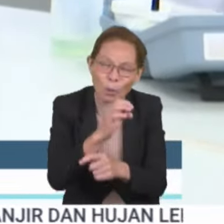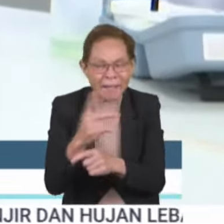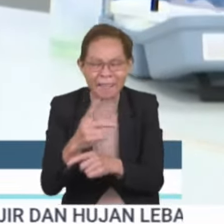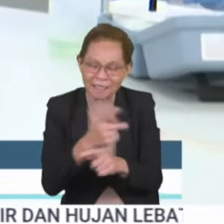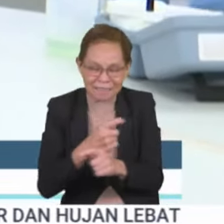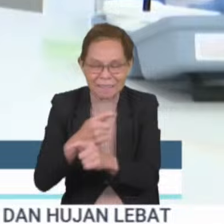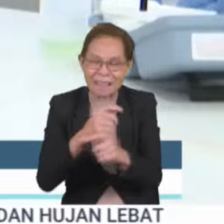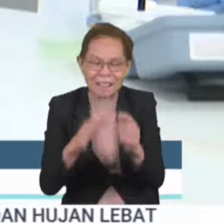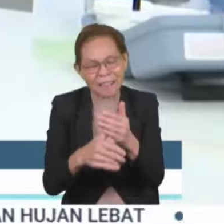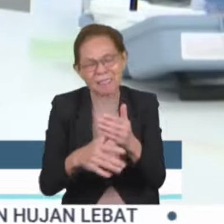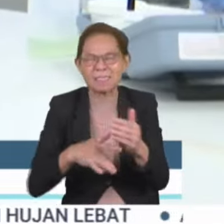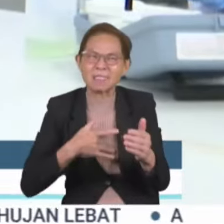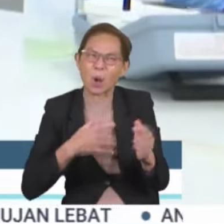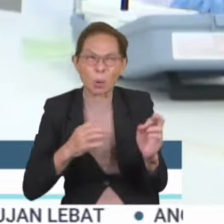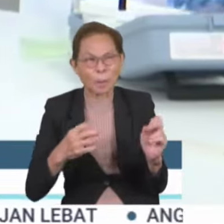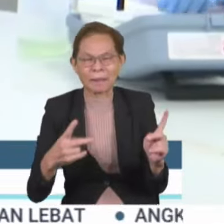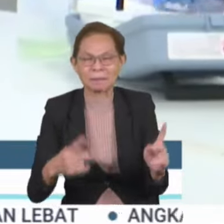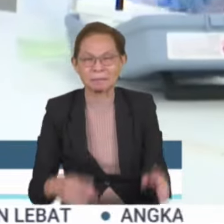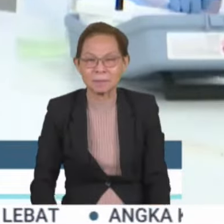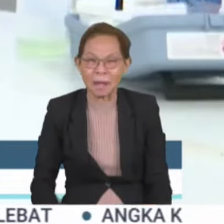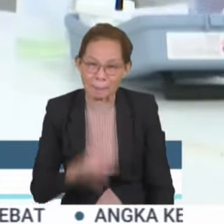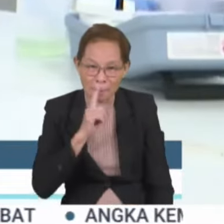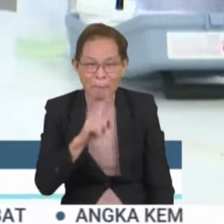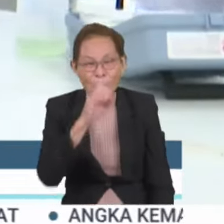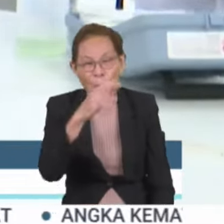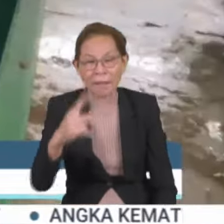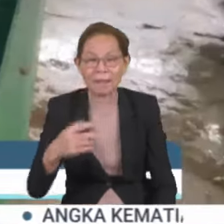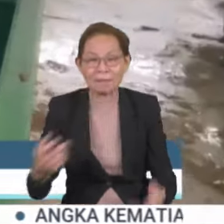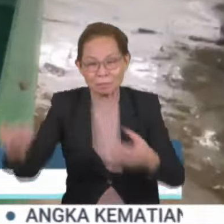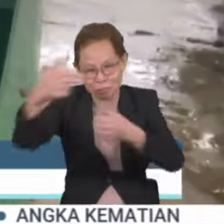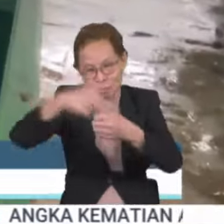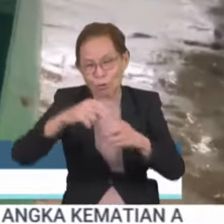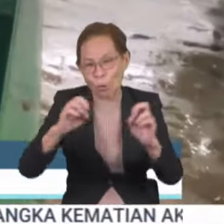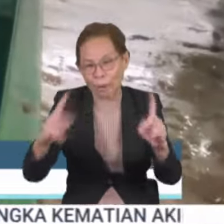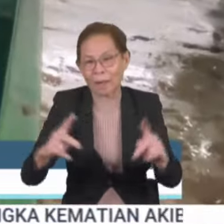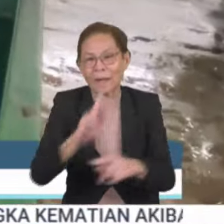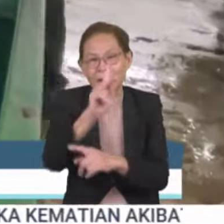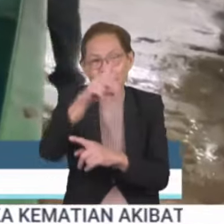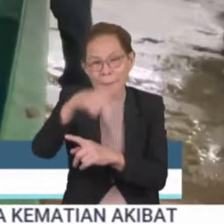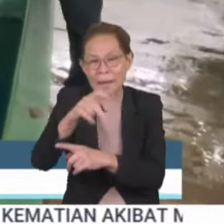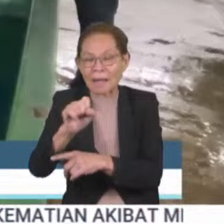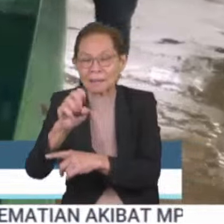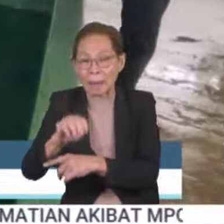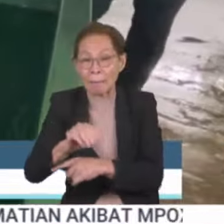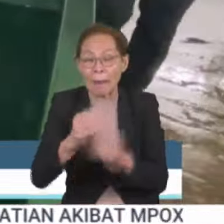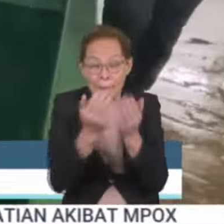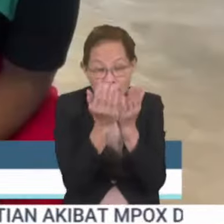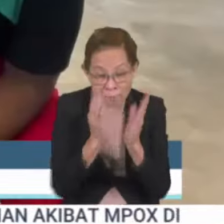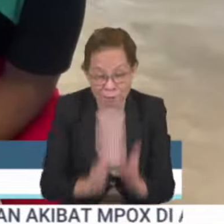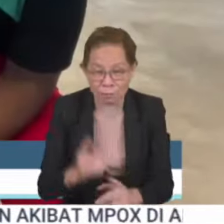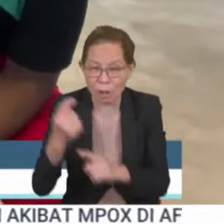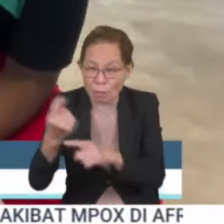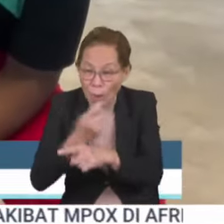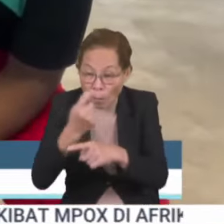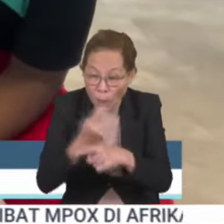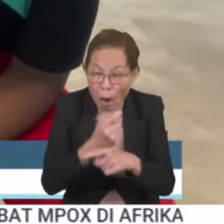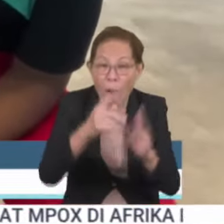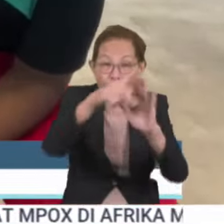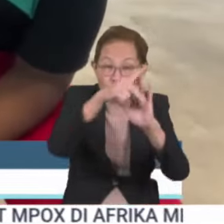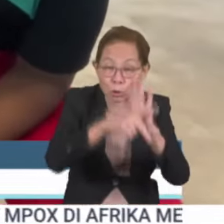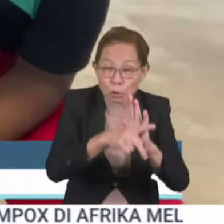jugalah, try. Memang okeylah masuk sini. Di KPSN, pelajar tidak hanya menjalani kursus secara